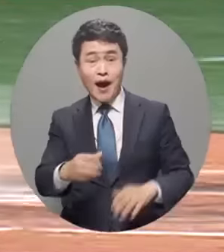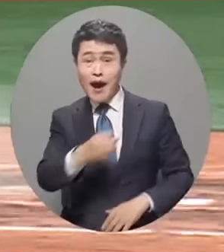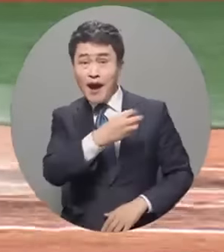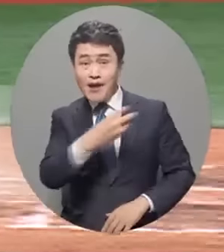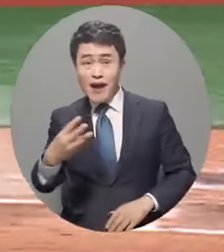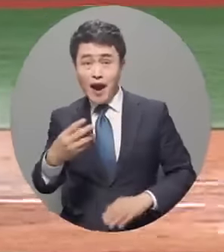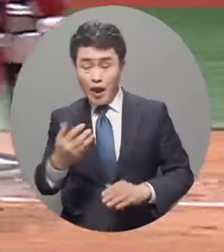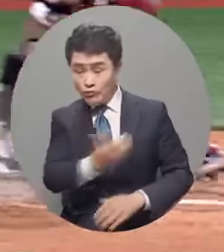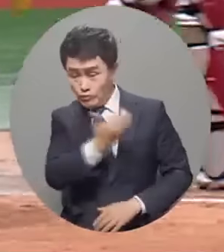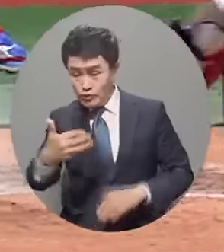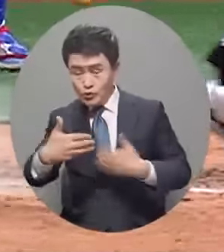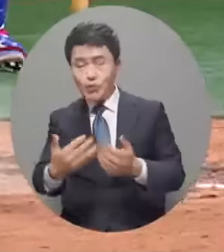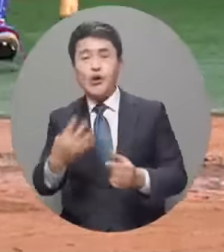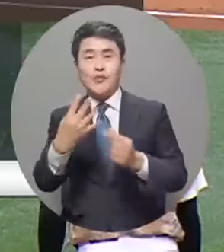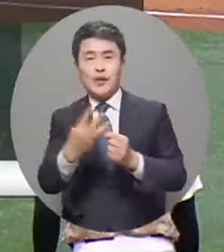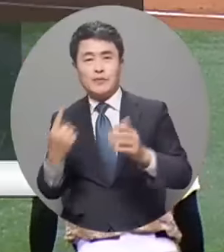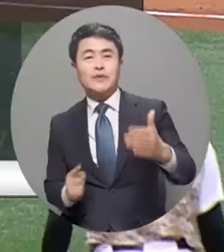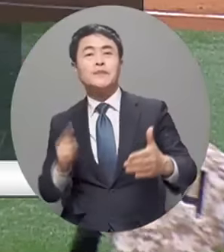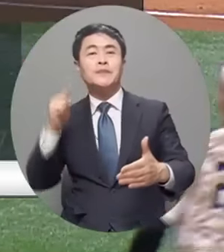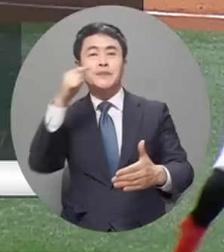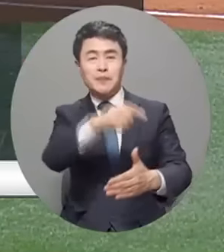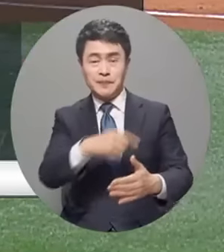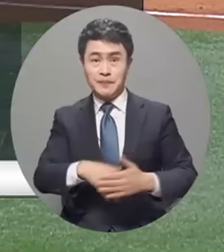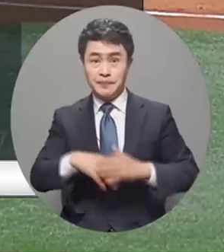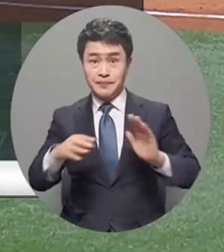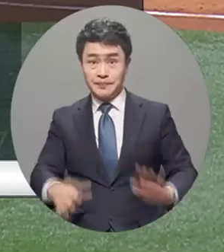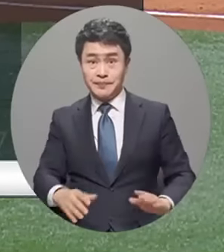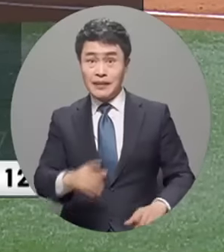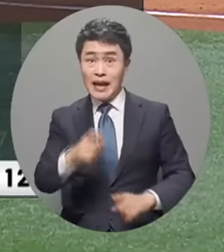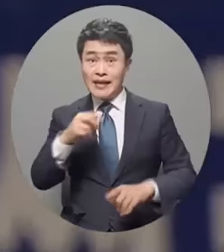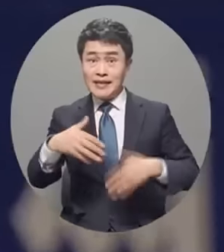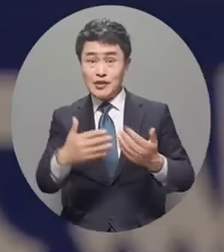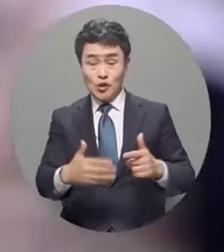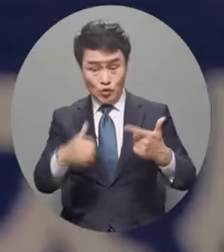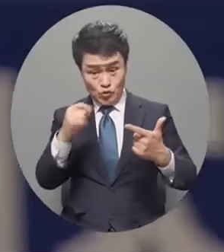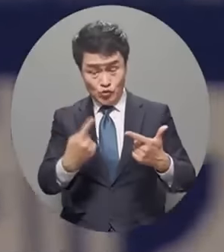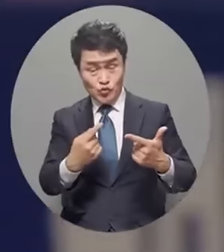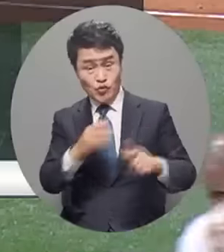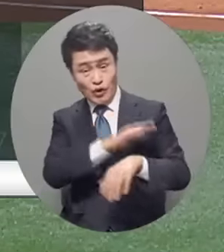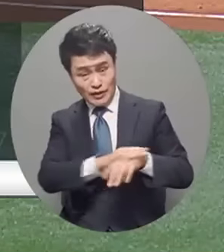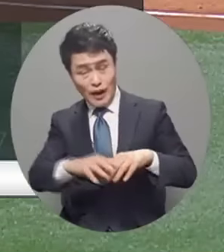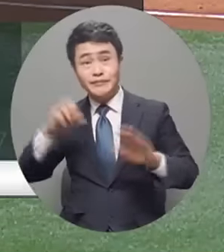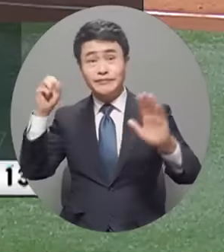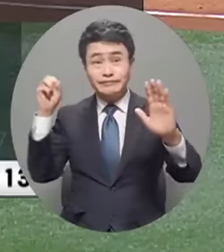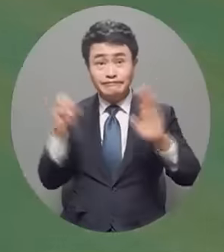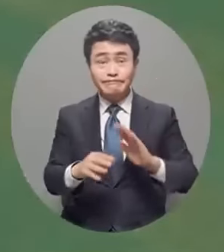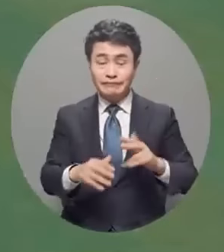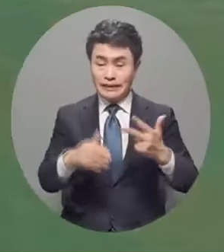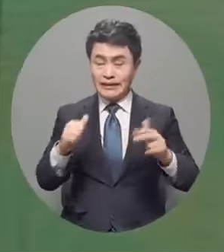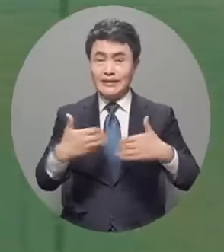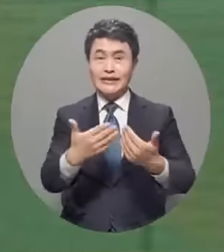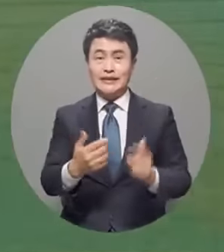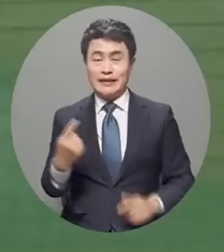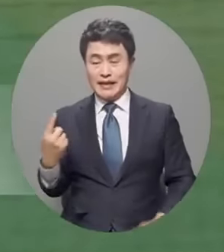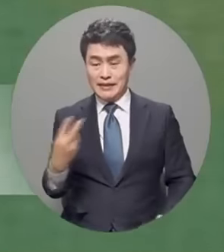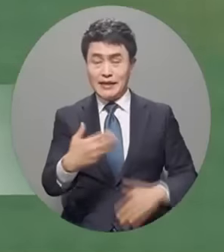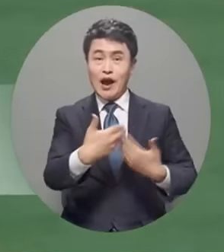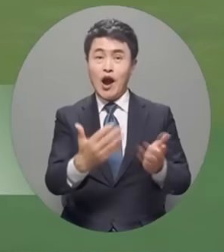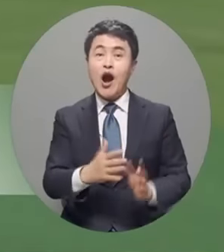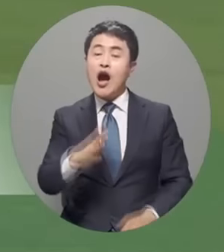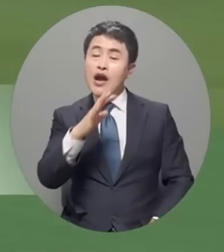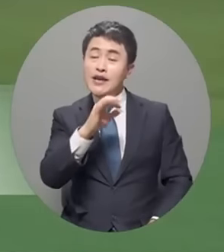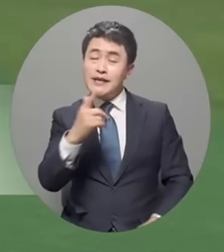이후 네 번째 홈런입니다. 선발 이승현의 6이닝 무실점 호투 속에 7회 2사 만루 위기를